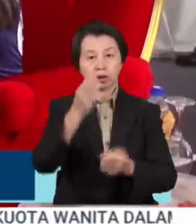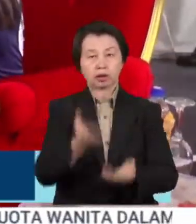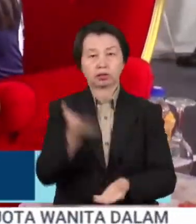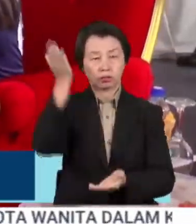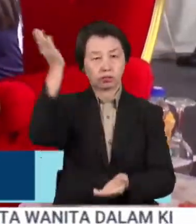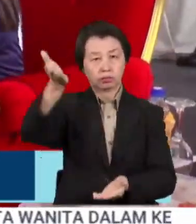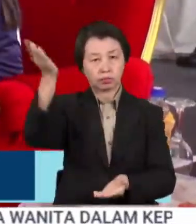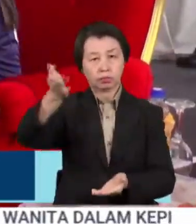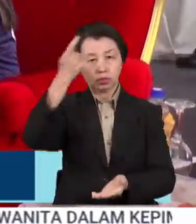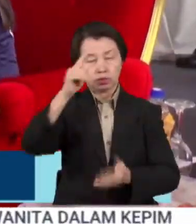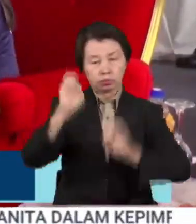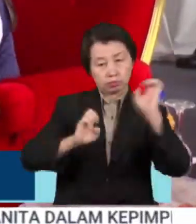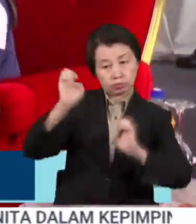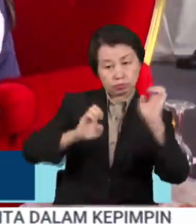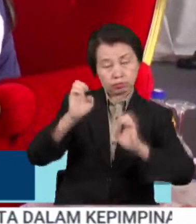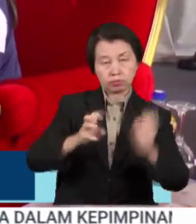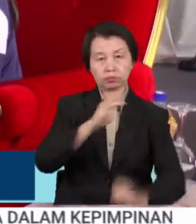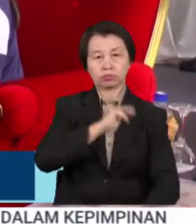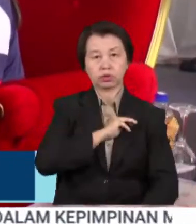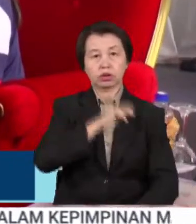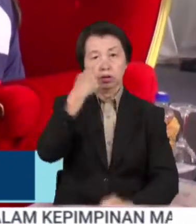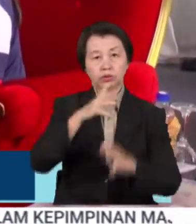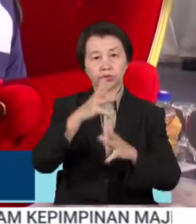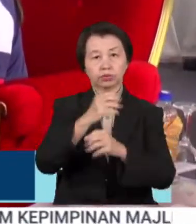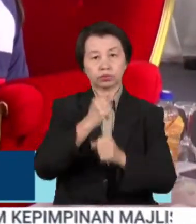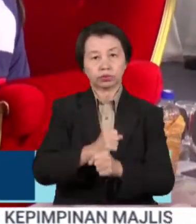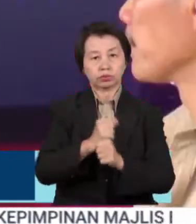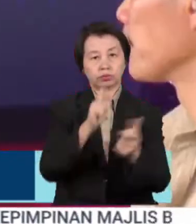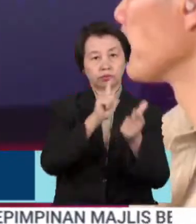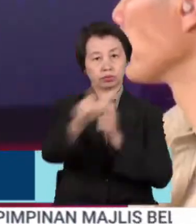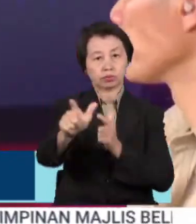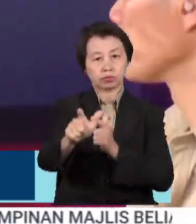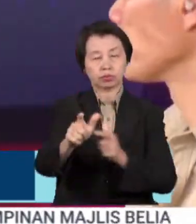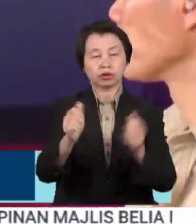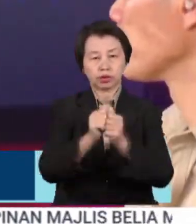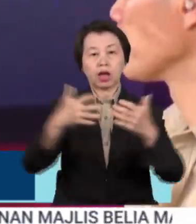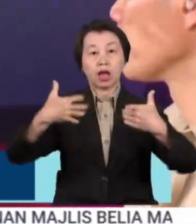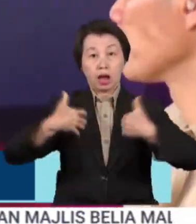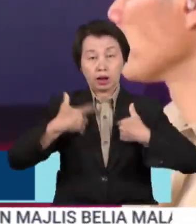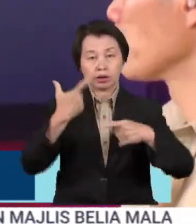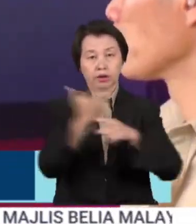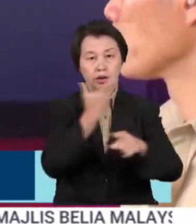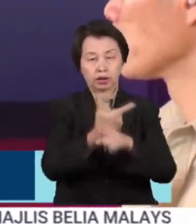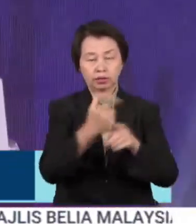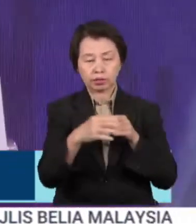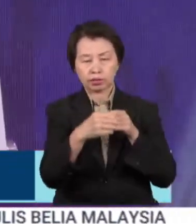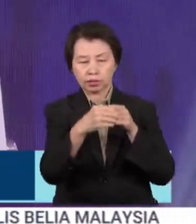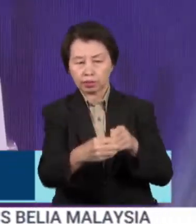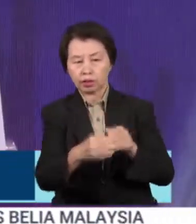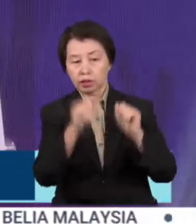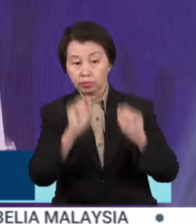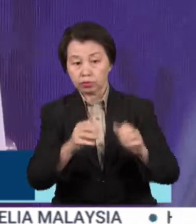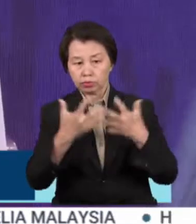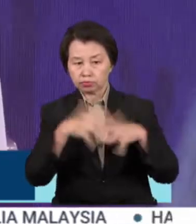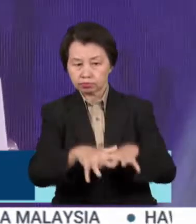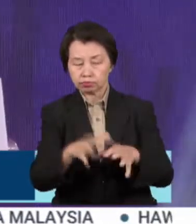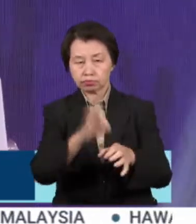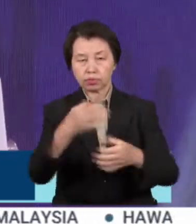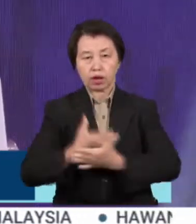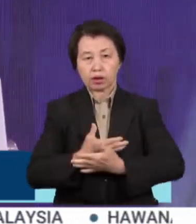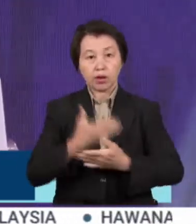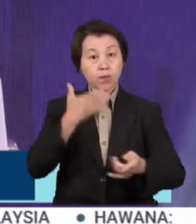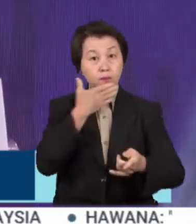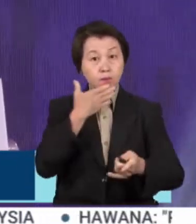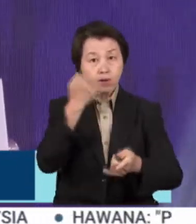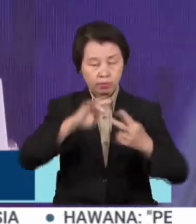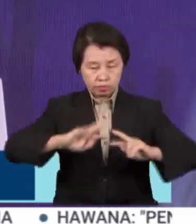dibentangkan untuk penilaian Jemaah Menteri bagi mendapatkan kelulusan. Dengan adanya latihan kepimpinan, dapat memupuk semangat anak muda